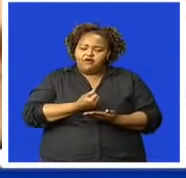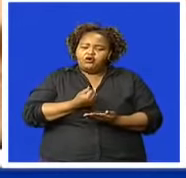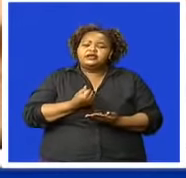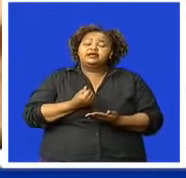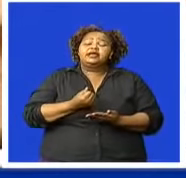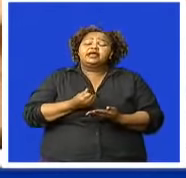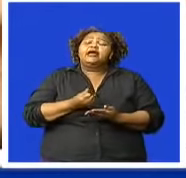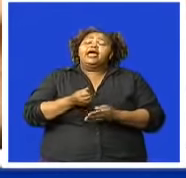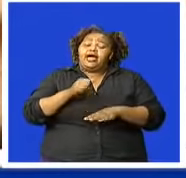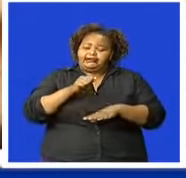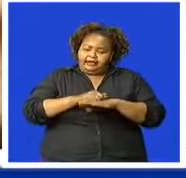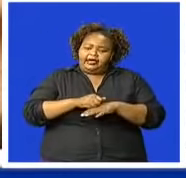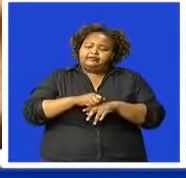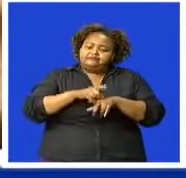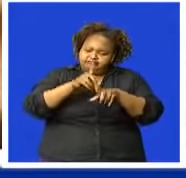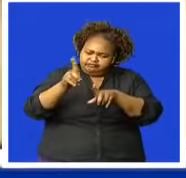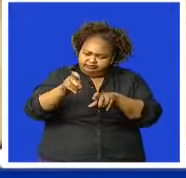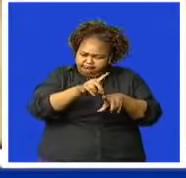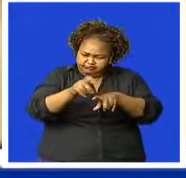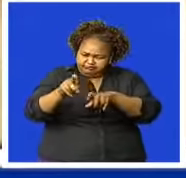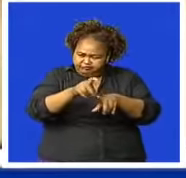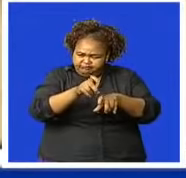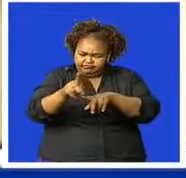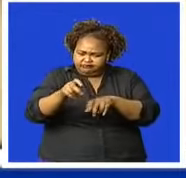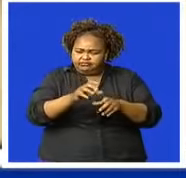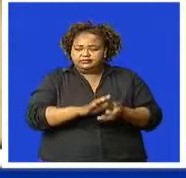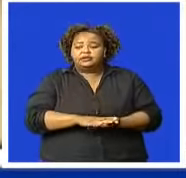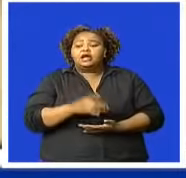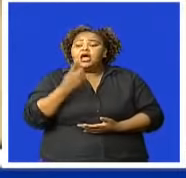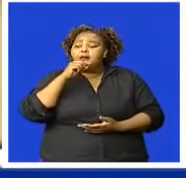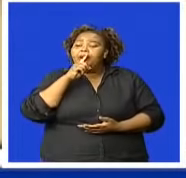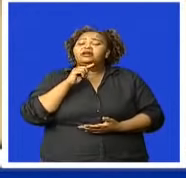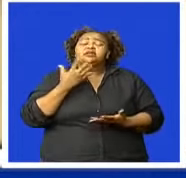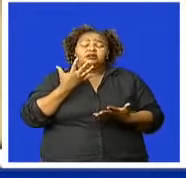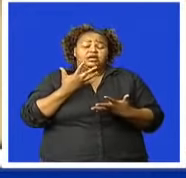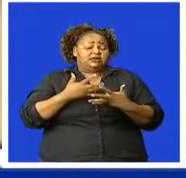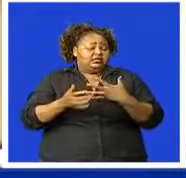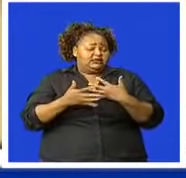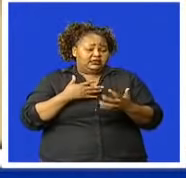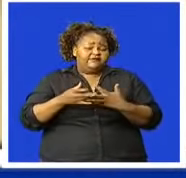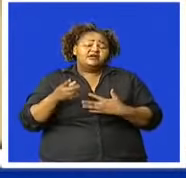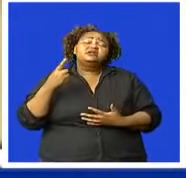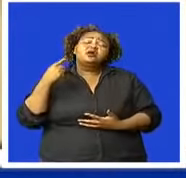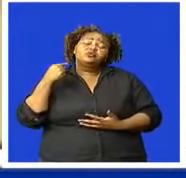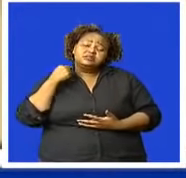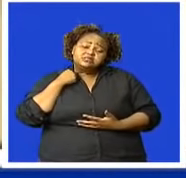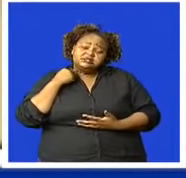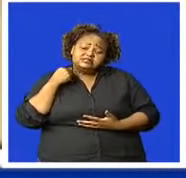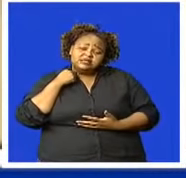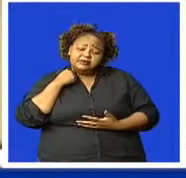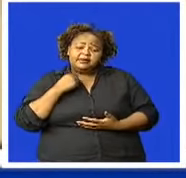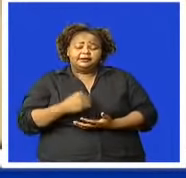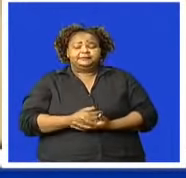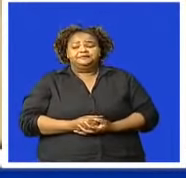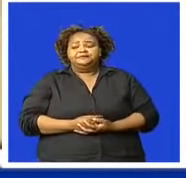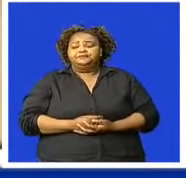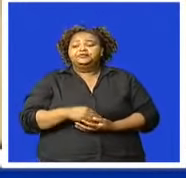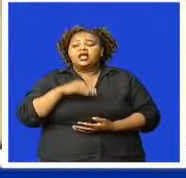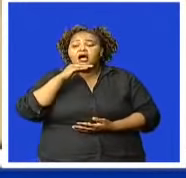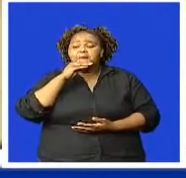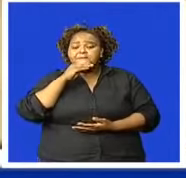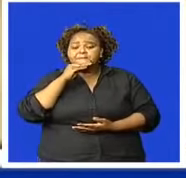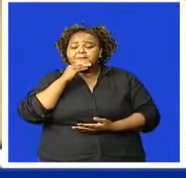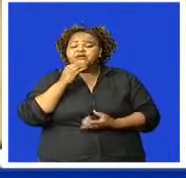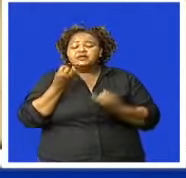tiyofika la tifika khona nangabe sekutaba netinto zitawungenela ke emkhathini tikuphatamise lokho kungenda ukuthi ivelele